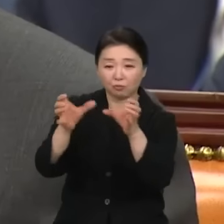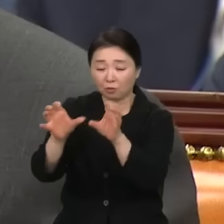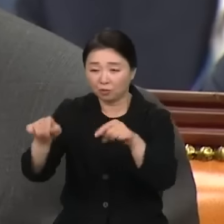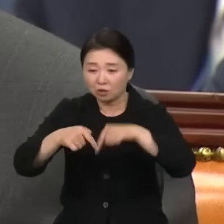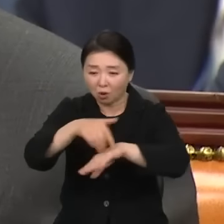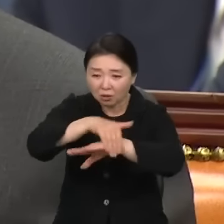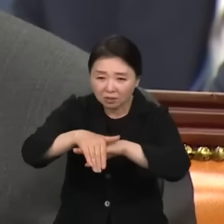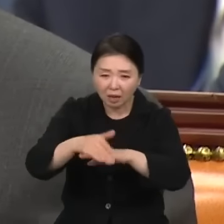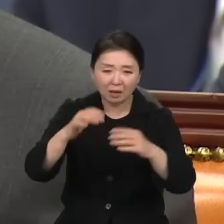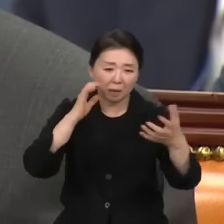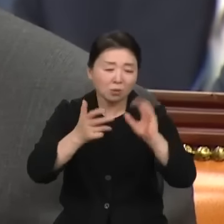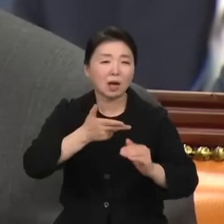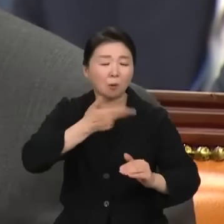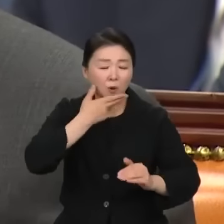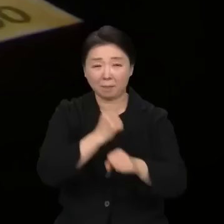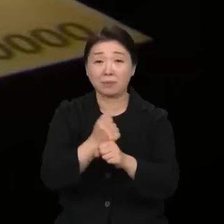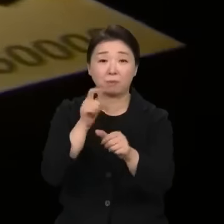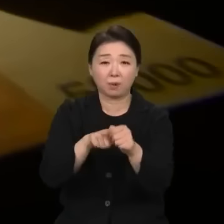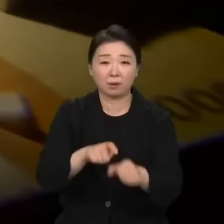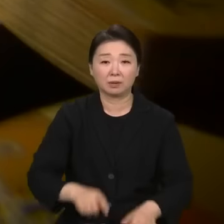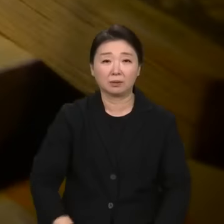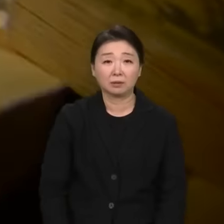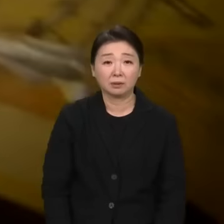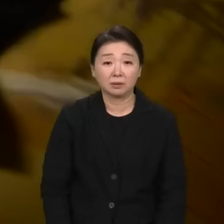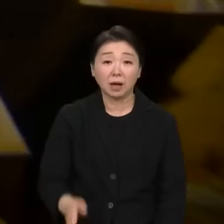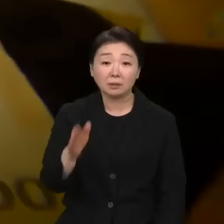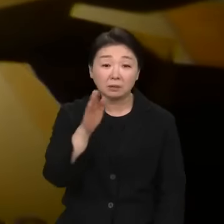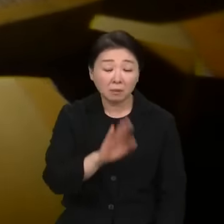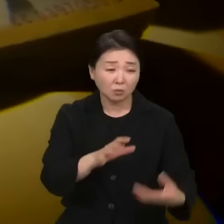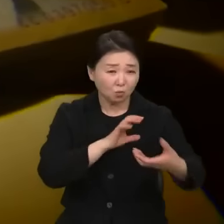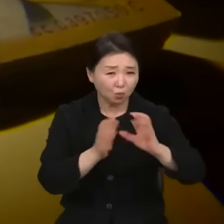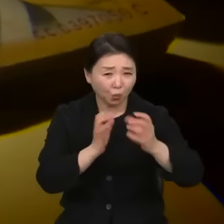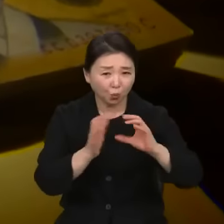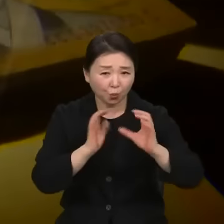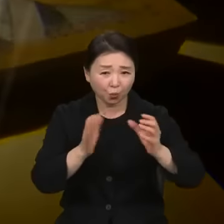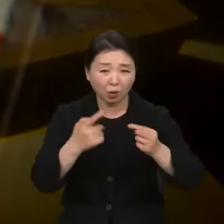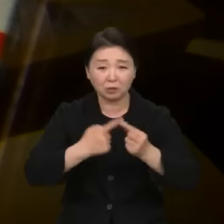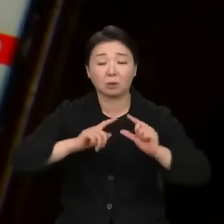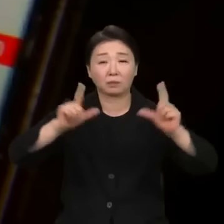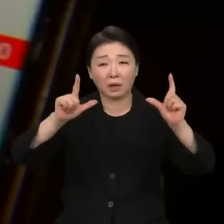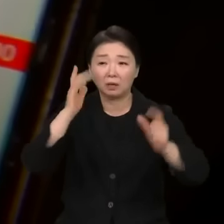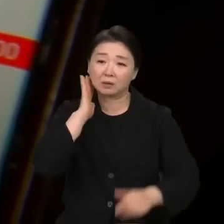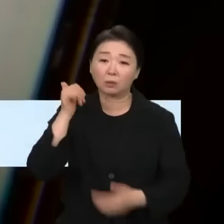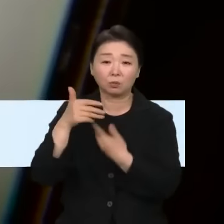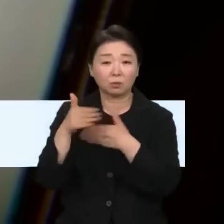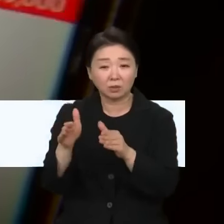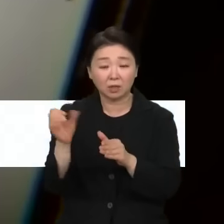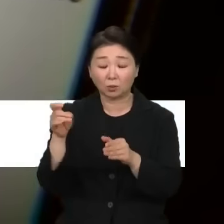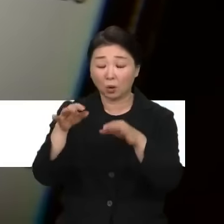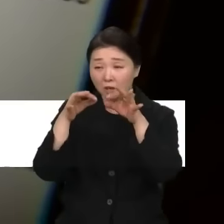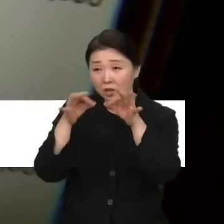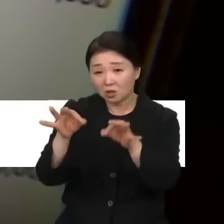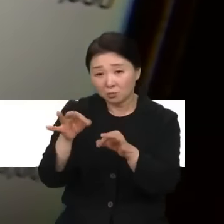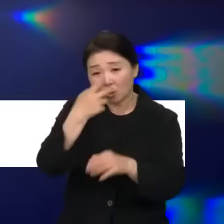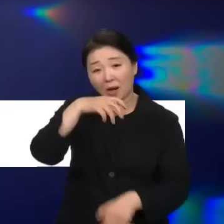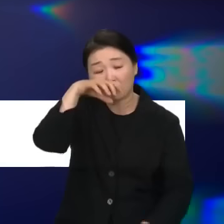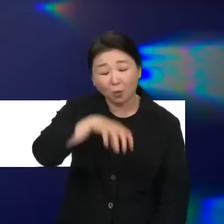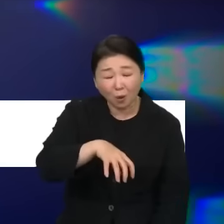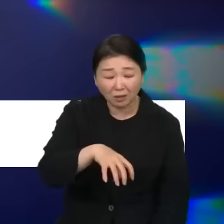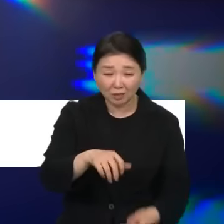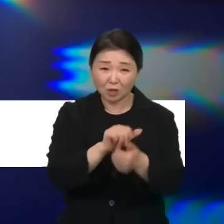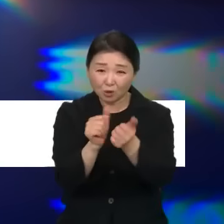생기지 않도록 하겠다는 취지입니다. 하지만 이 같은 취지의 회의가 시작된 첫날, 이번엔 대통령실과 금융당국 간 공매도